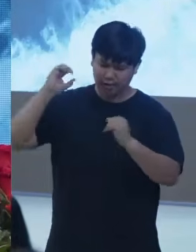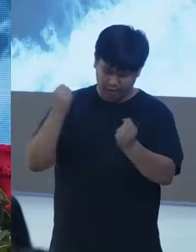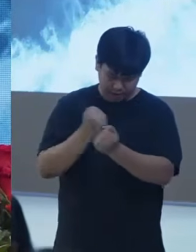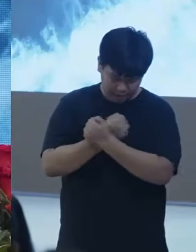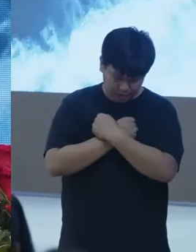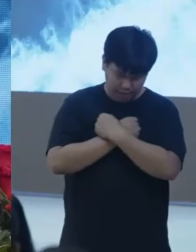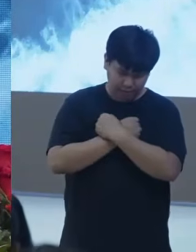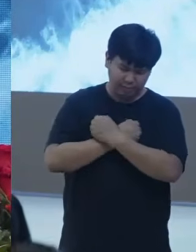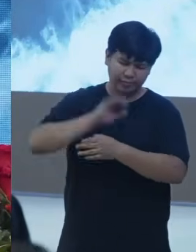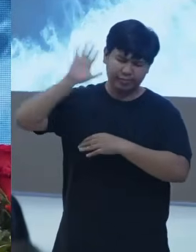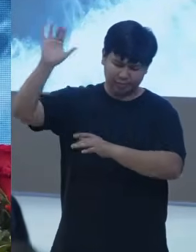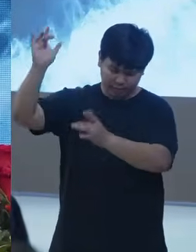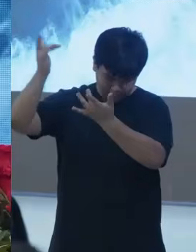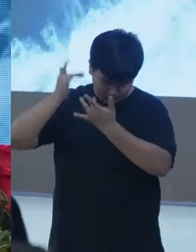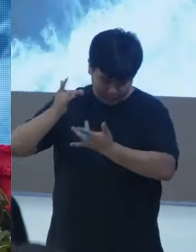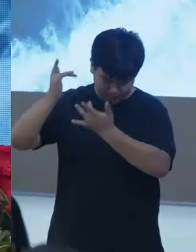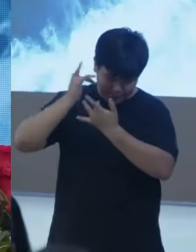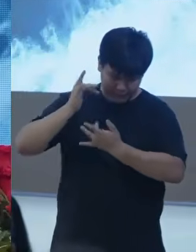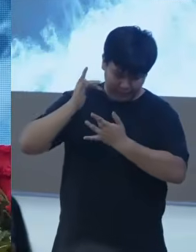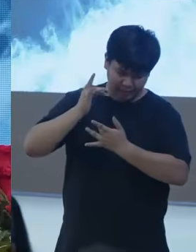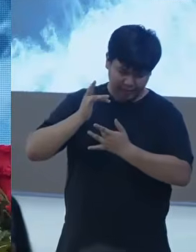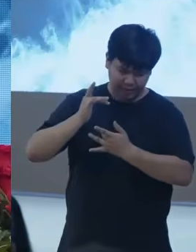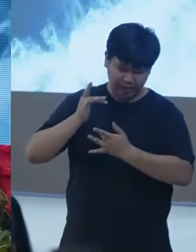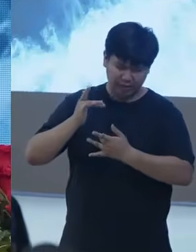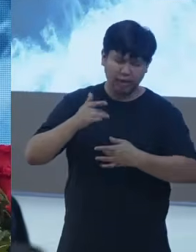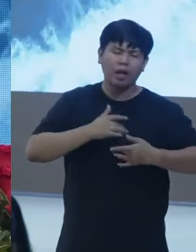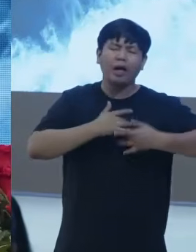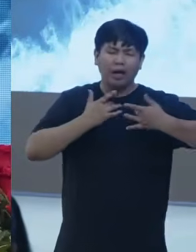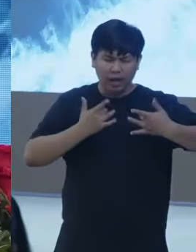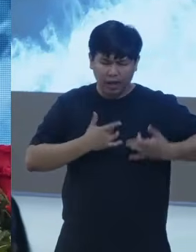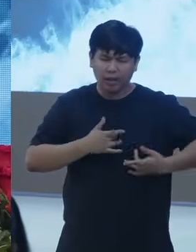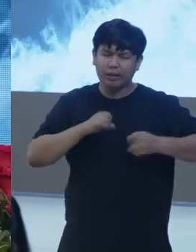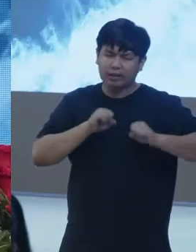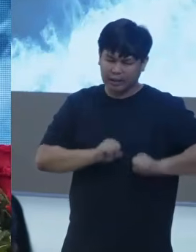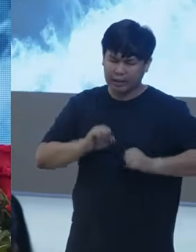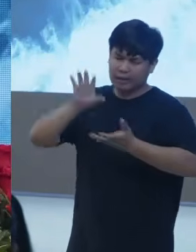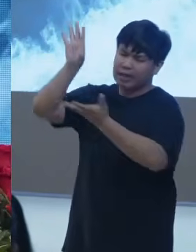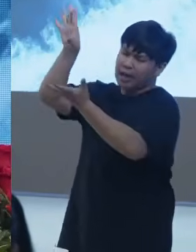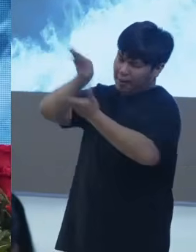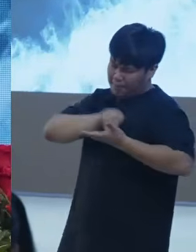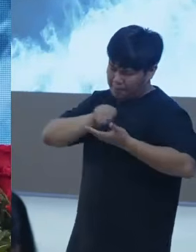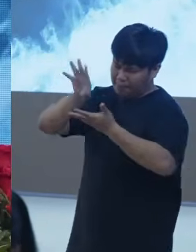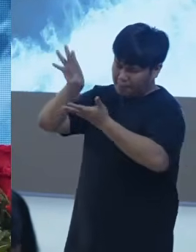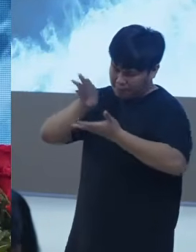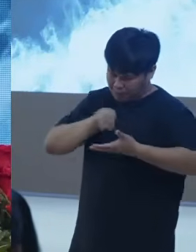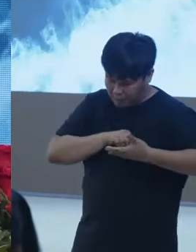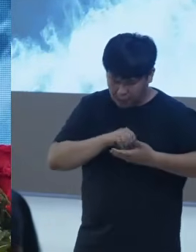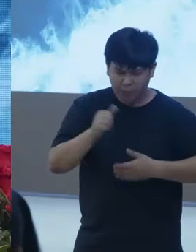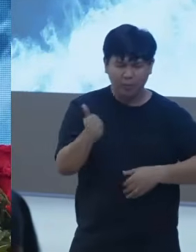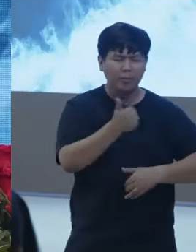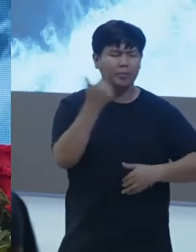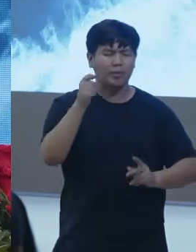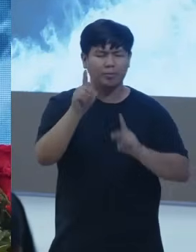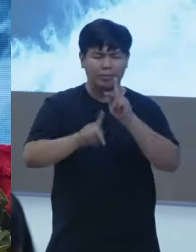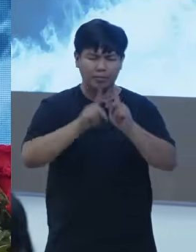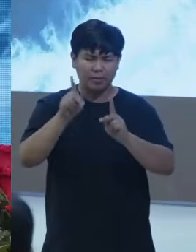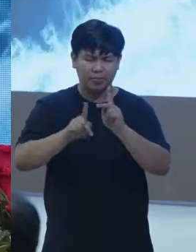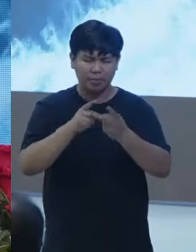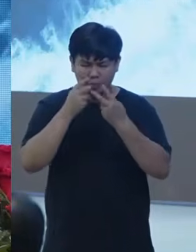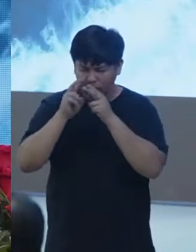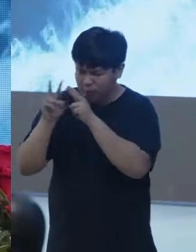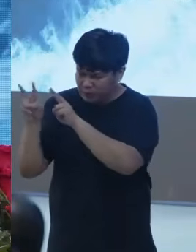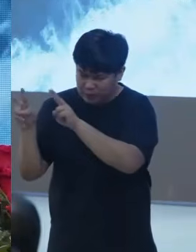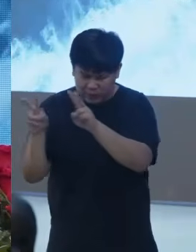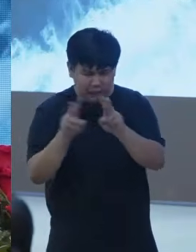kahabagan, ay ibuhos mo sa aming mga puso upang yung mga tao na hindi namin mapatawad ay mapatawad